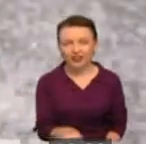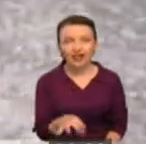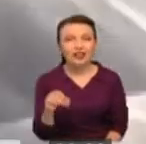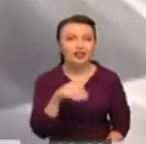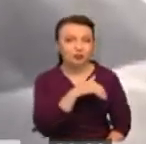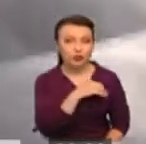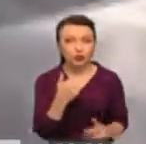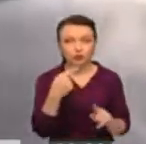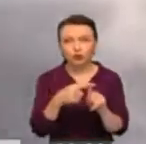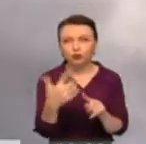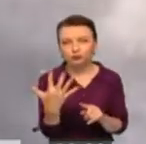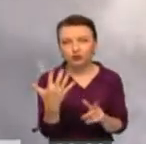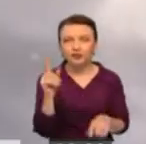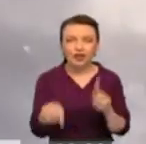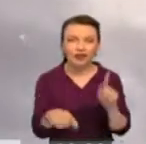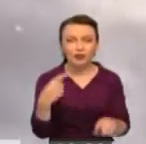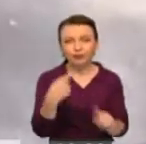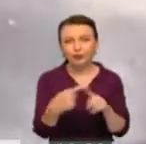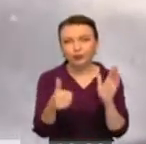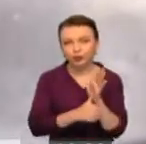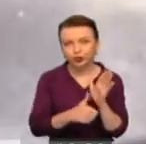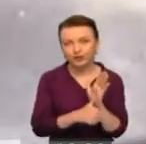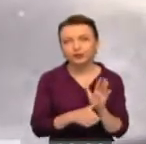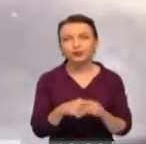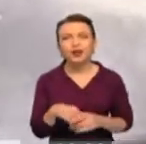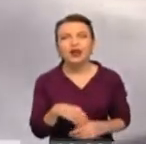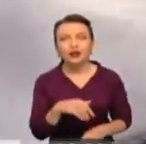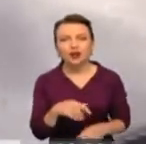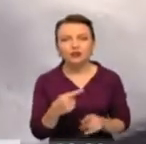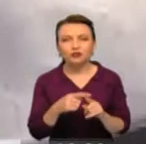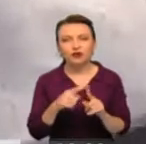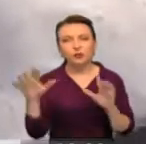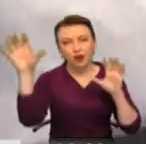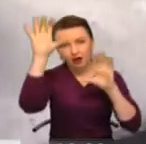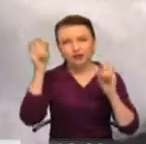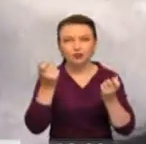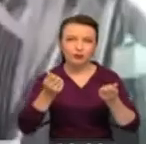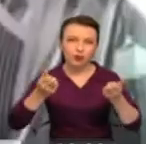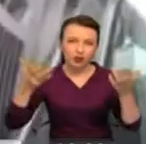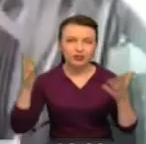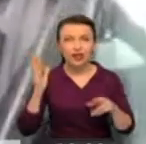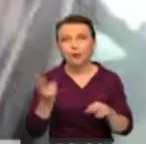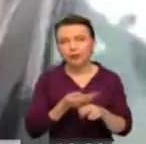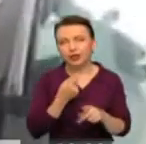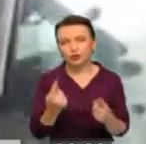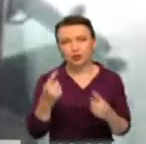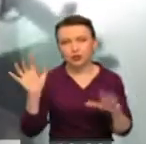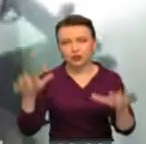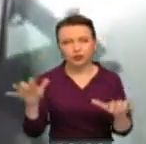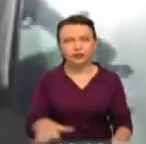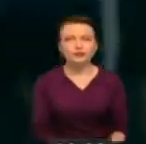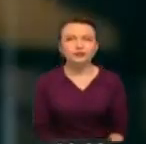зараз становить плюс 5, в деяких районах плюс 6 градусів. Хмариться з проясненнями без суттєвих